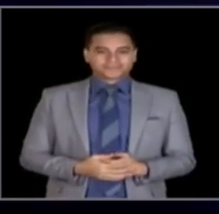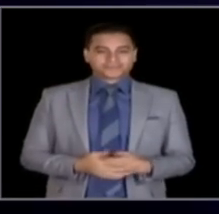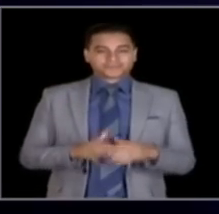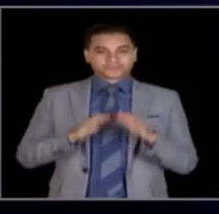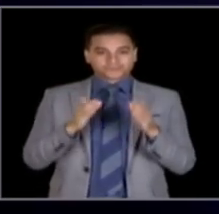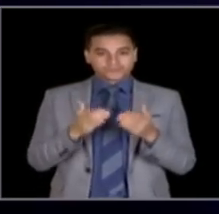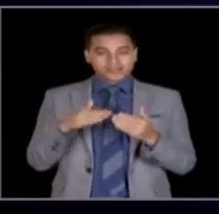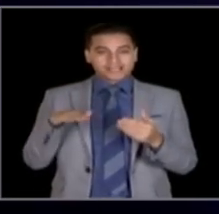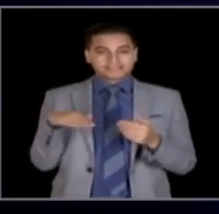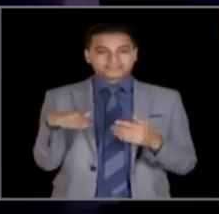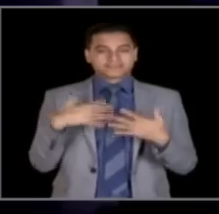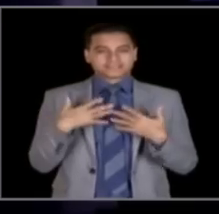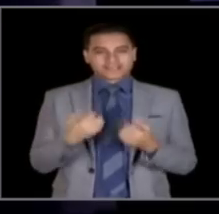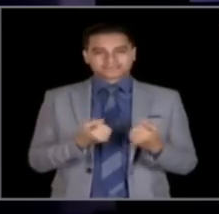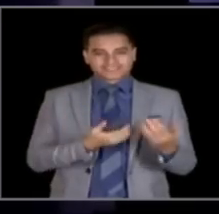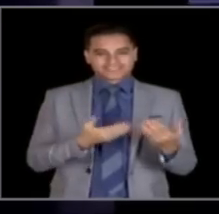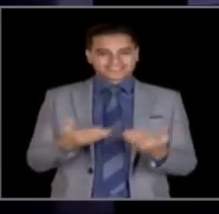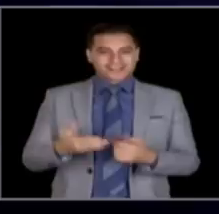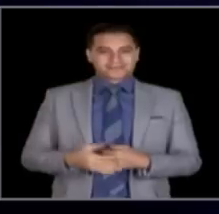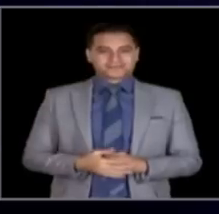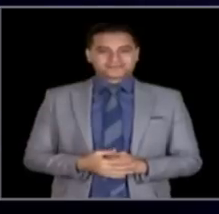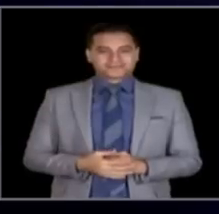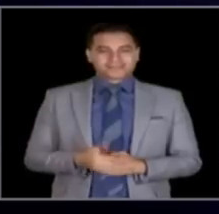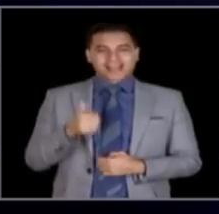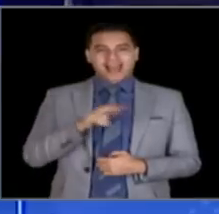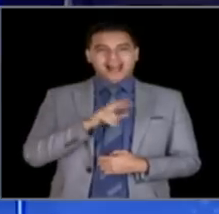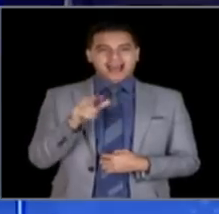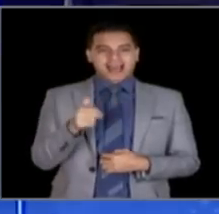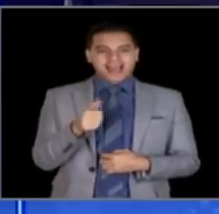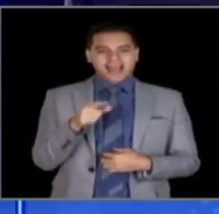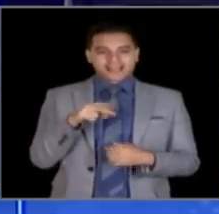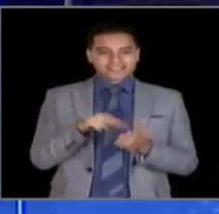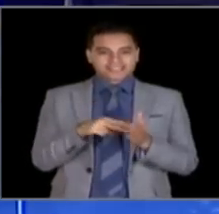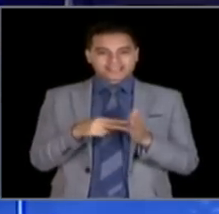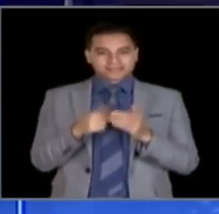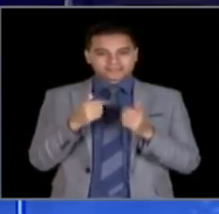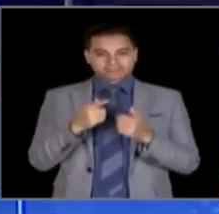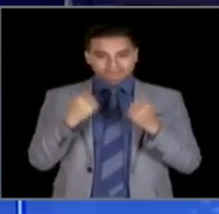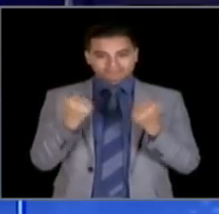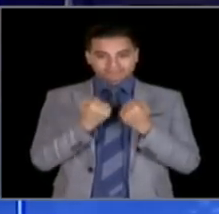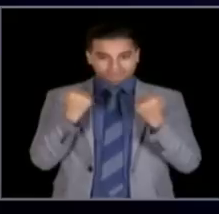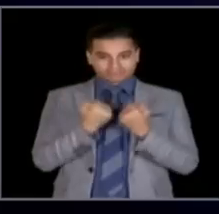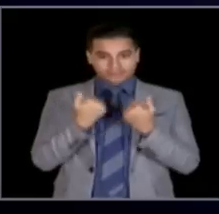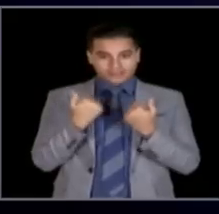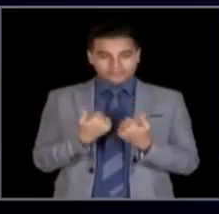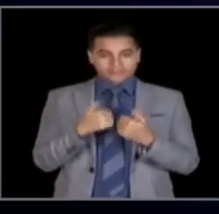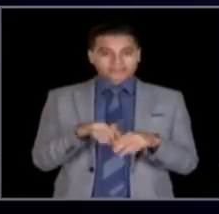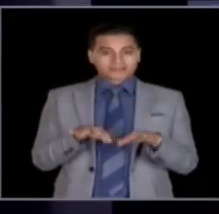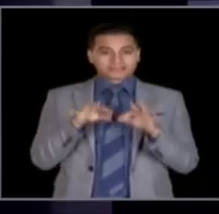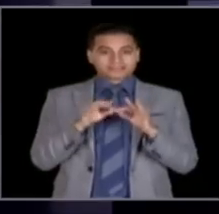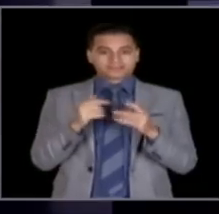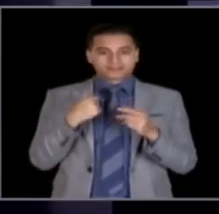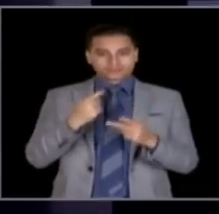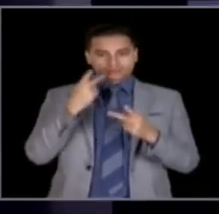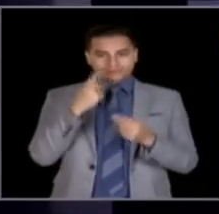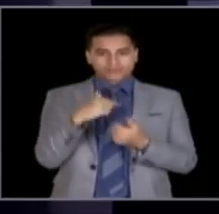فريق الجيترز الحمد لله على السلامة. الله يسلمك. آلاء ازيك يا آلاء؟ زي حضرتك. استعديتوا؟ اه. ايه الجديد؟ يعني